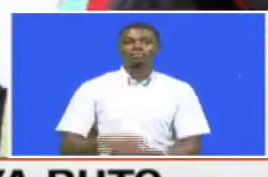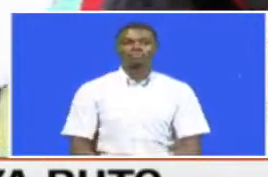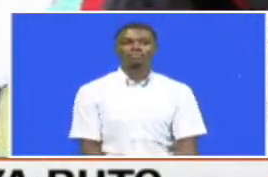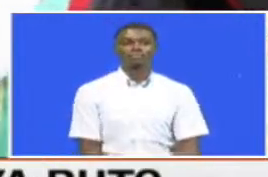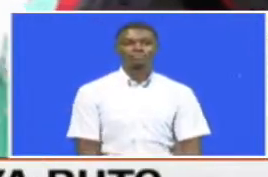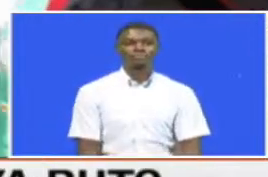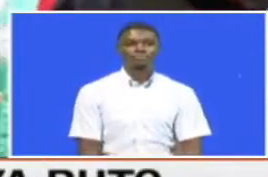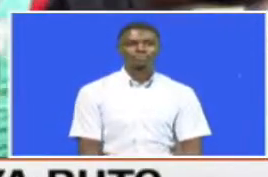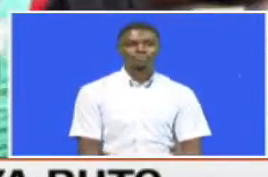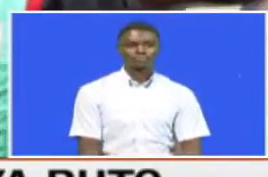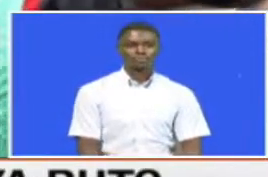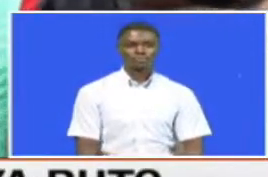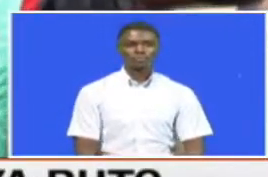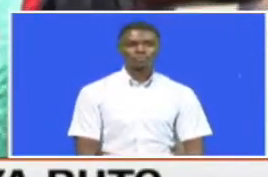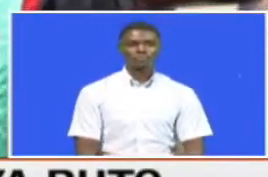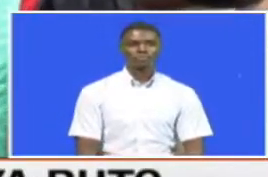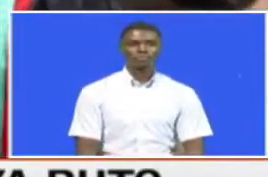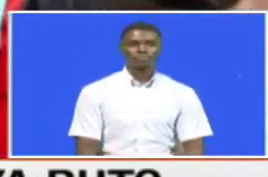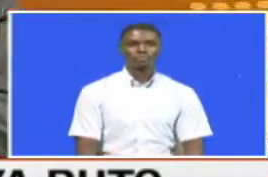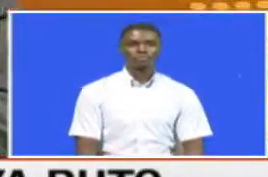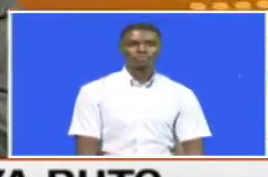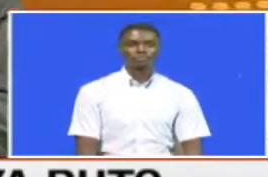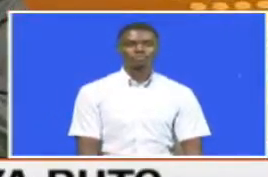Kairo, KTN News, Nairobi.